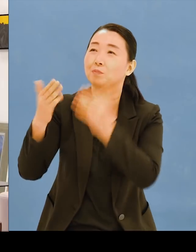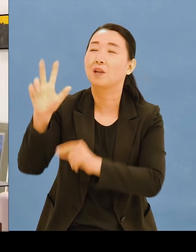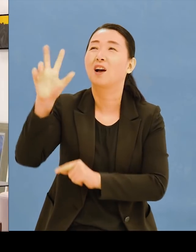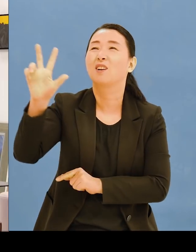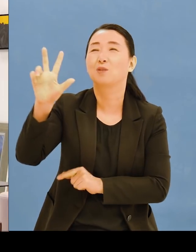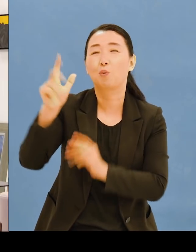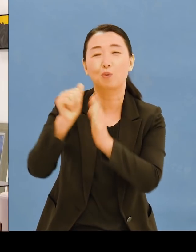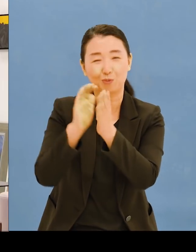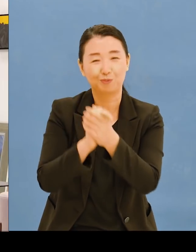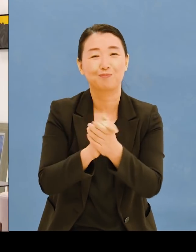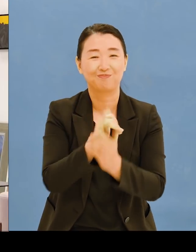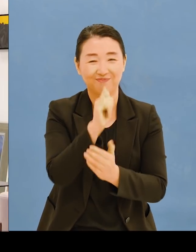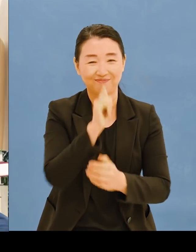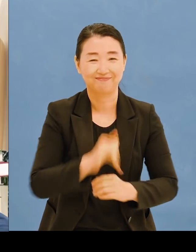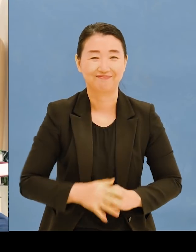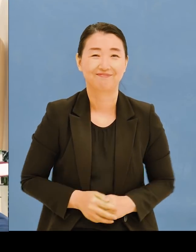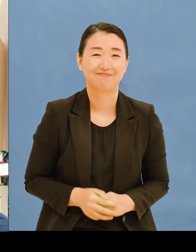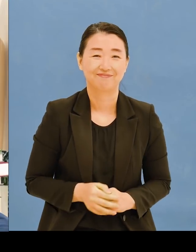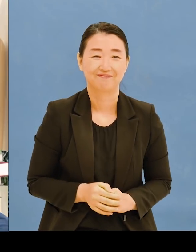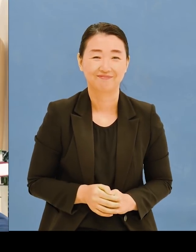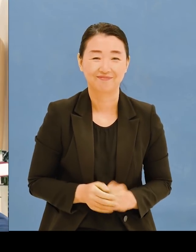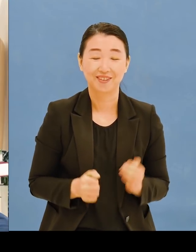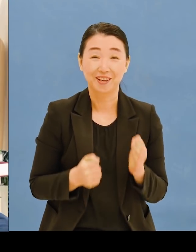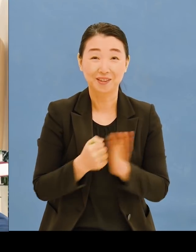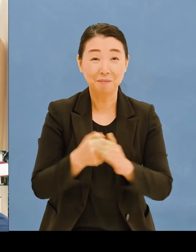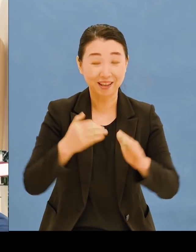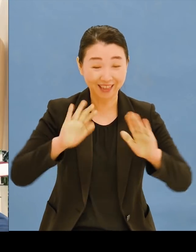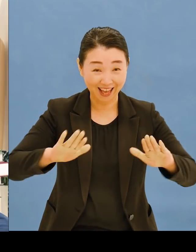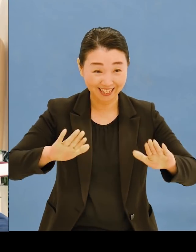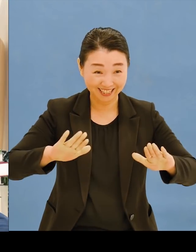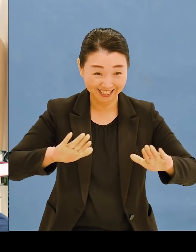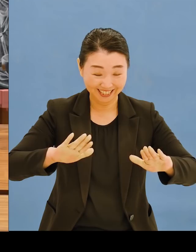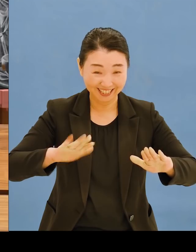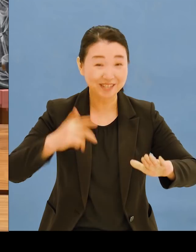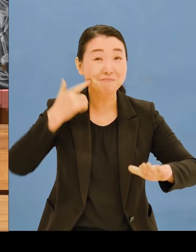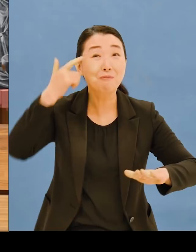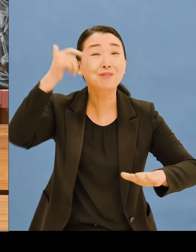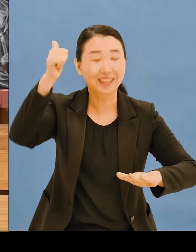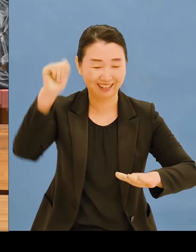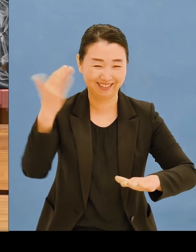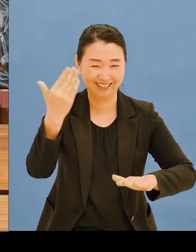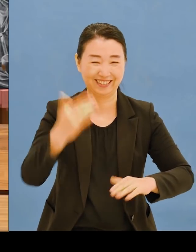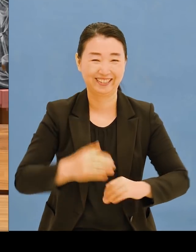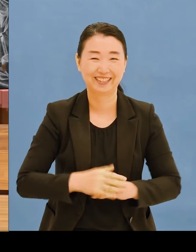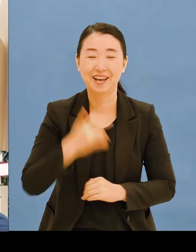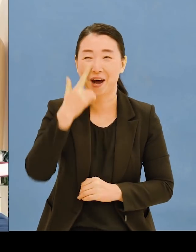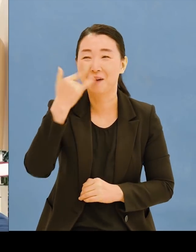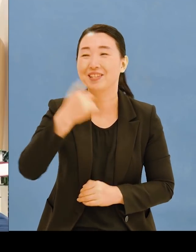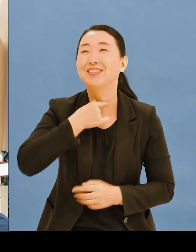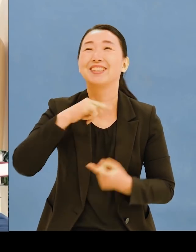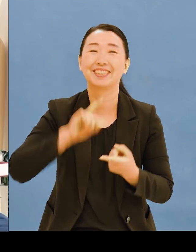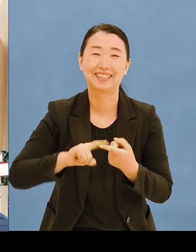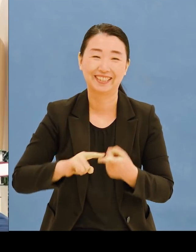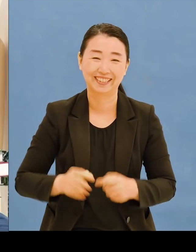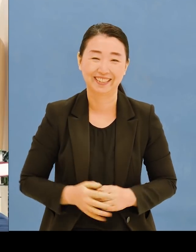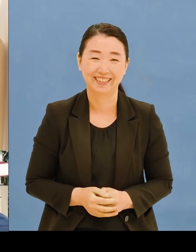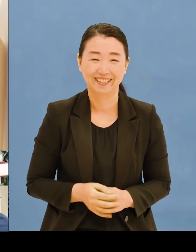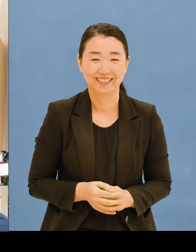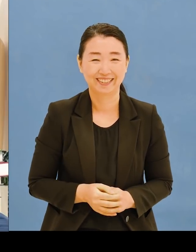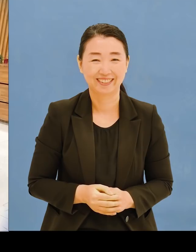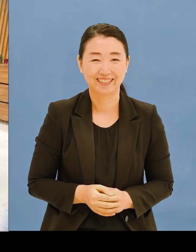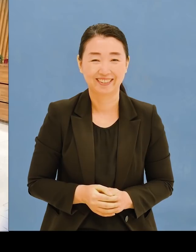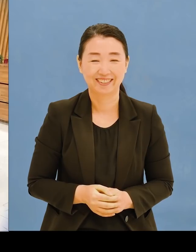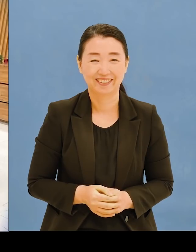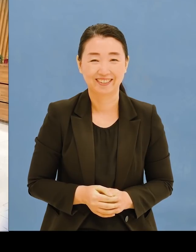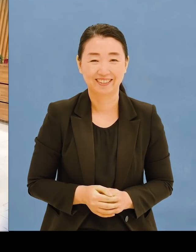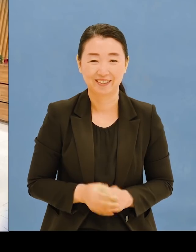기도만. 그렇죠. 소원 기도를 하신 거예요. 예. 그래서 제가 목사가 된 거예요. 아, 어머님의 소원대로? 네, 어머니의 소원. 근데